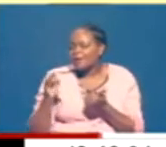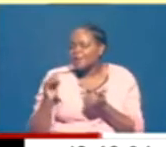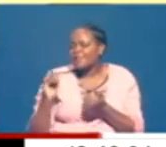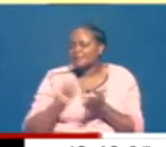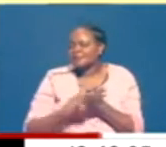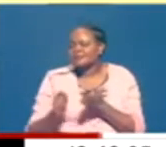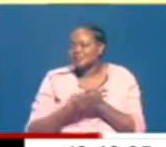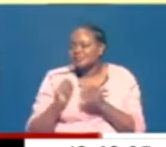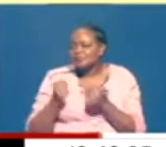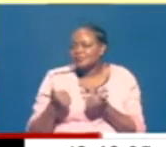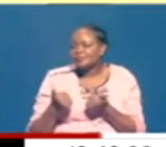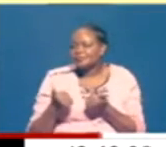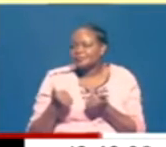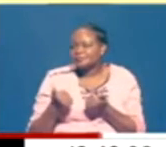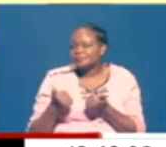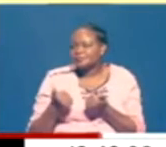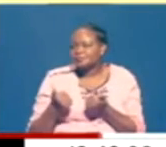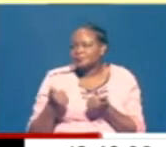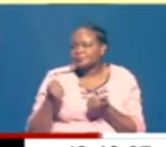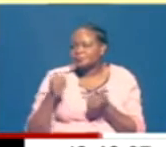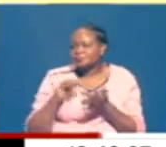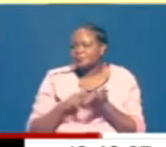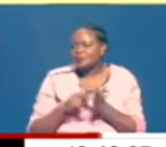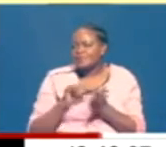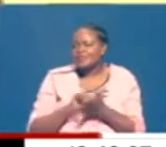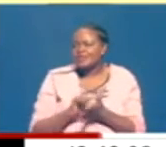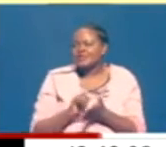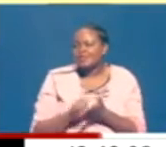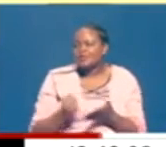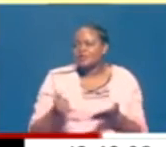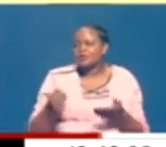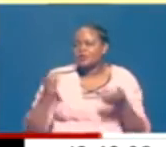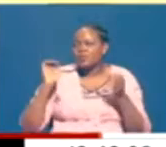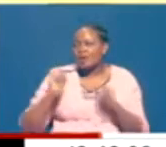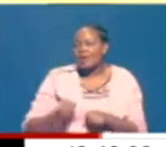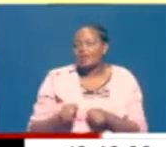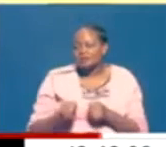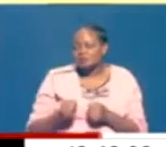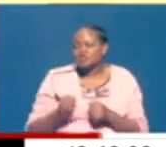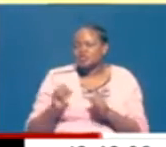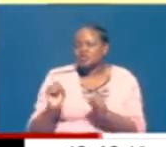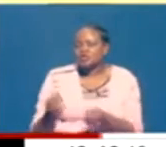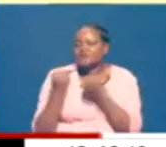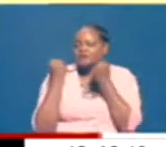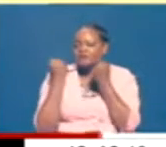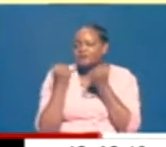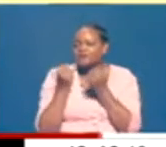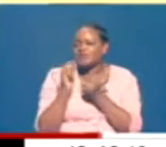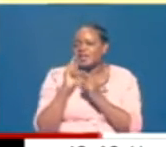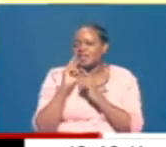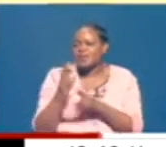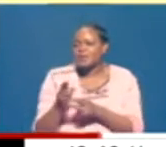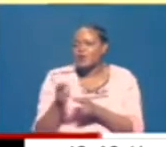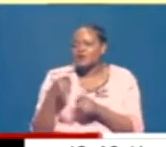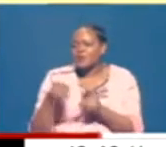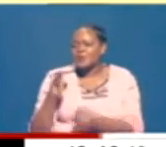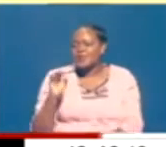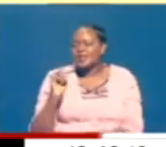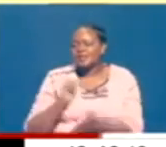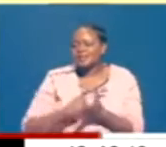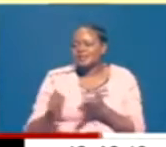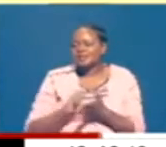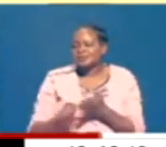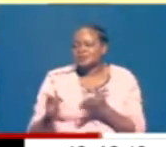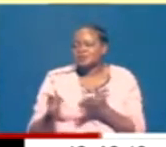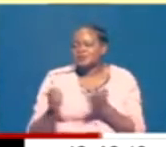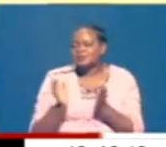ilikuwa sawa, it means that bado kuna unaweza ka salvage ile report ya BBI secretariat na